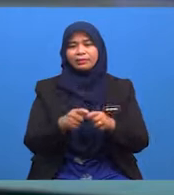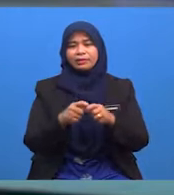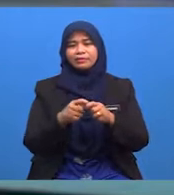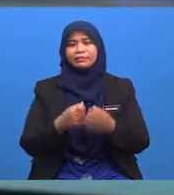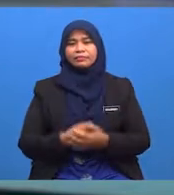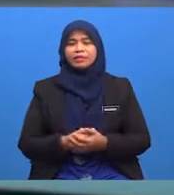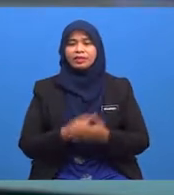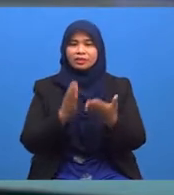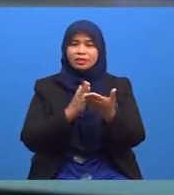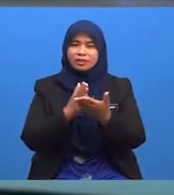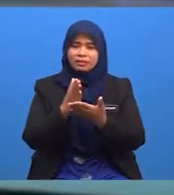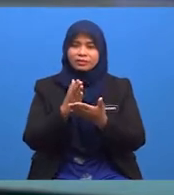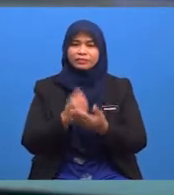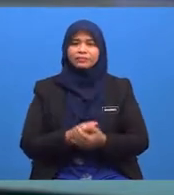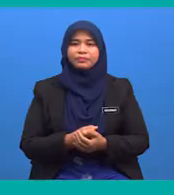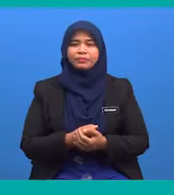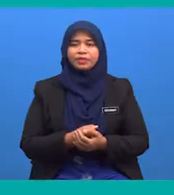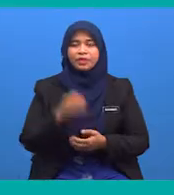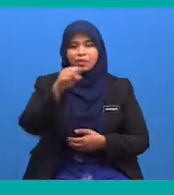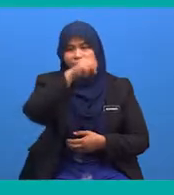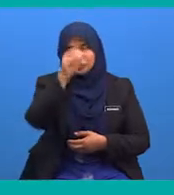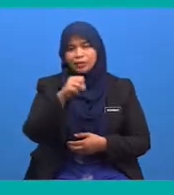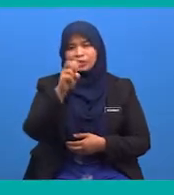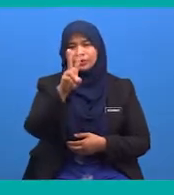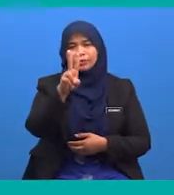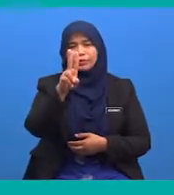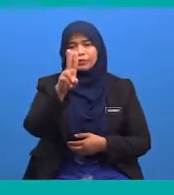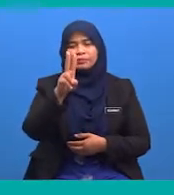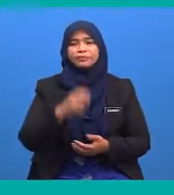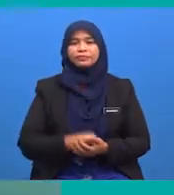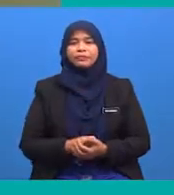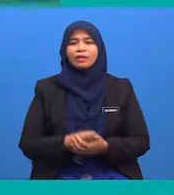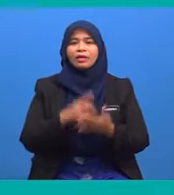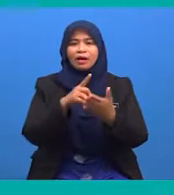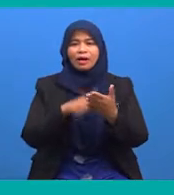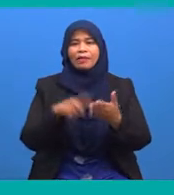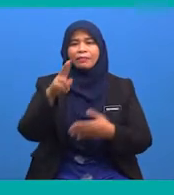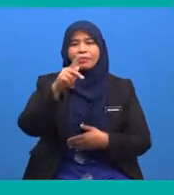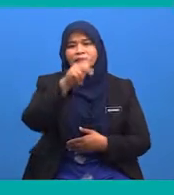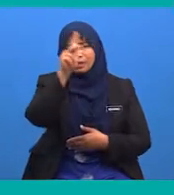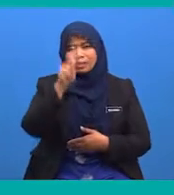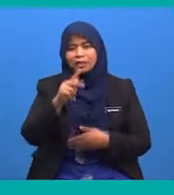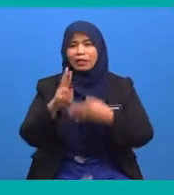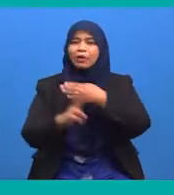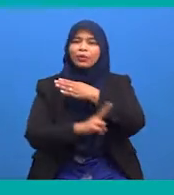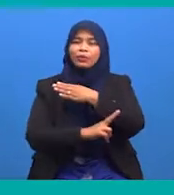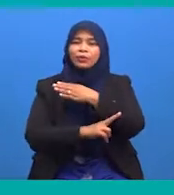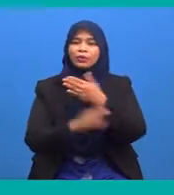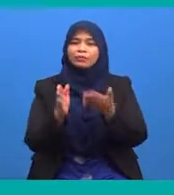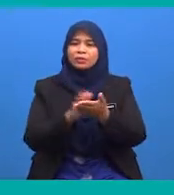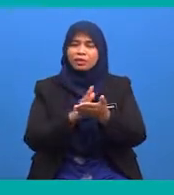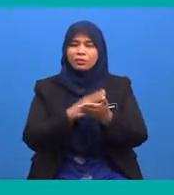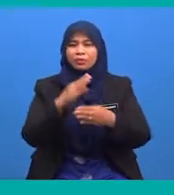menepati. Seterusnya murid-murid, soalan kedua, apakah hukum menyapu